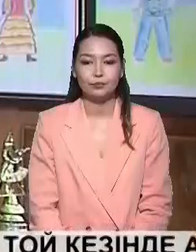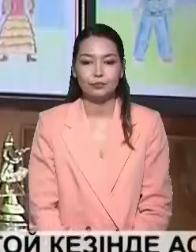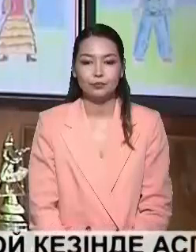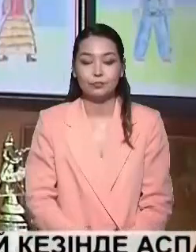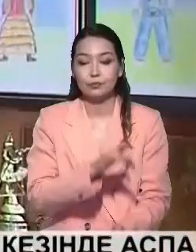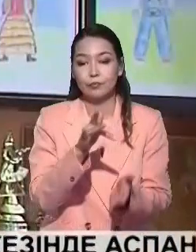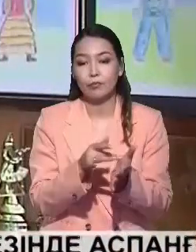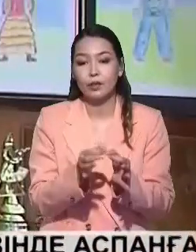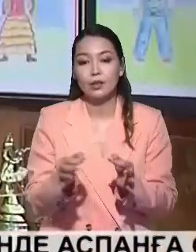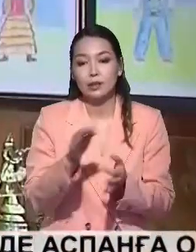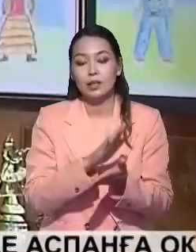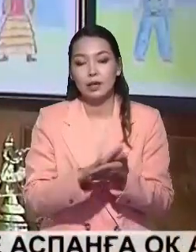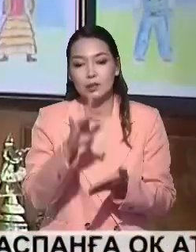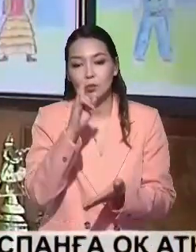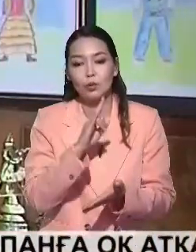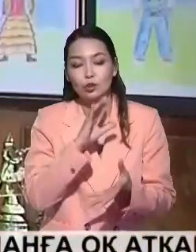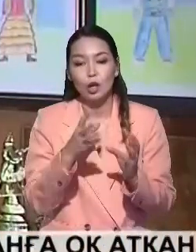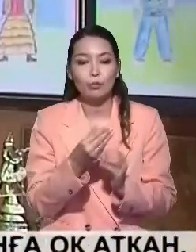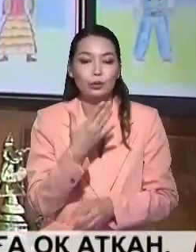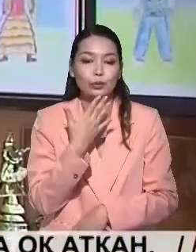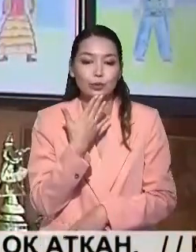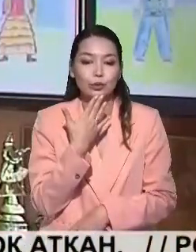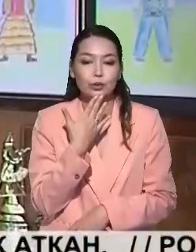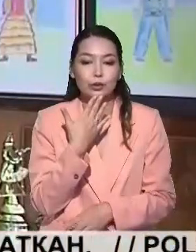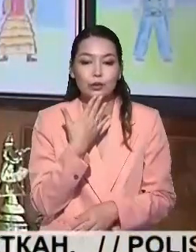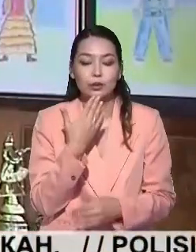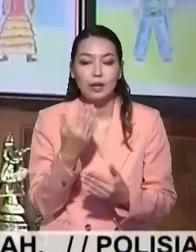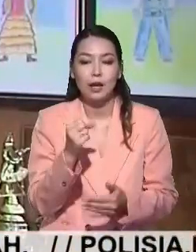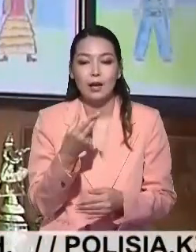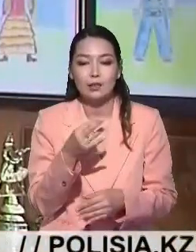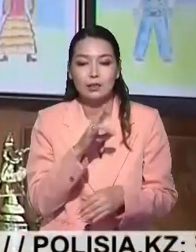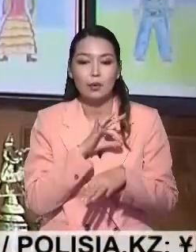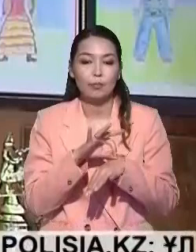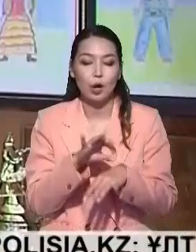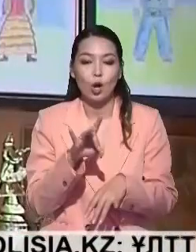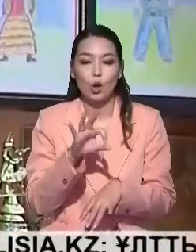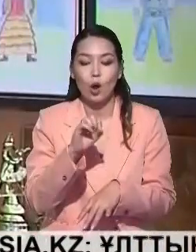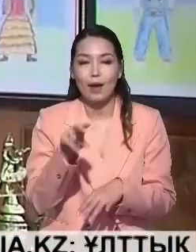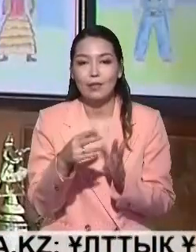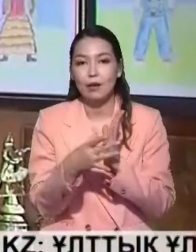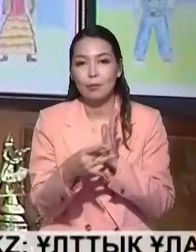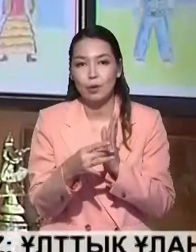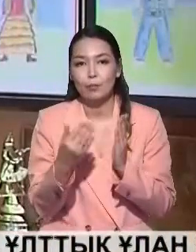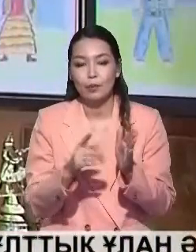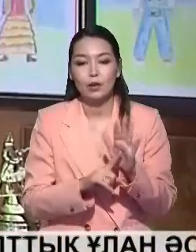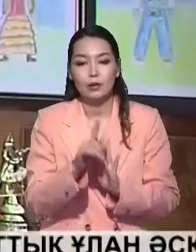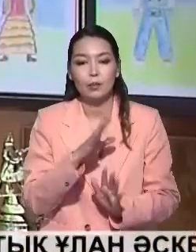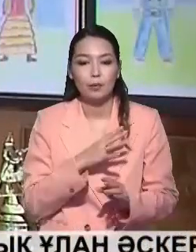Қарағанды облысы Таза Қазақстан жалпыұлттық акциясы аясында өтіп жатқан Роад эстафетаны қабылдап алды. Қазіргі